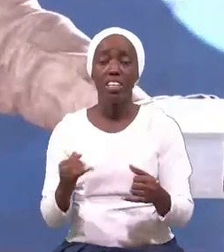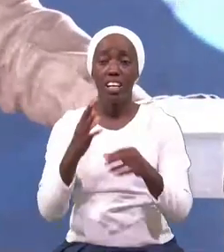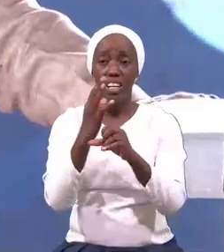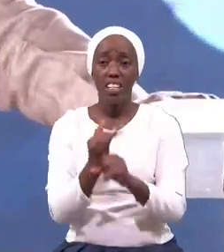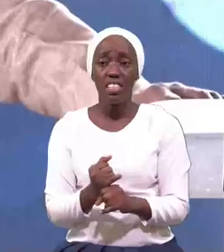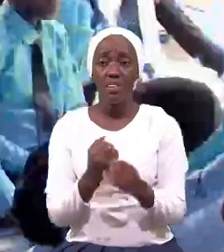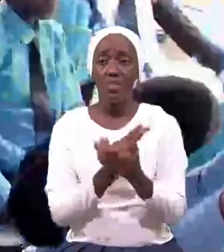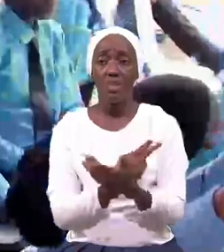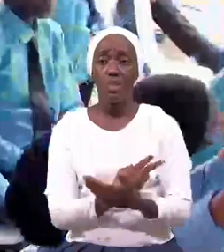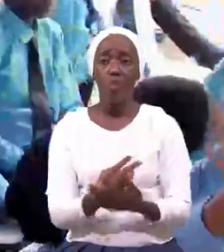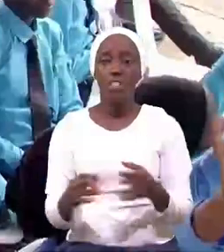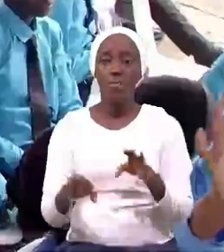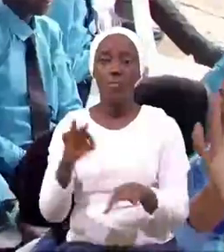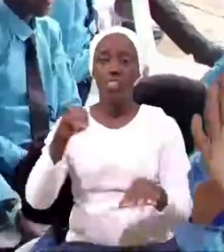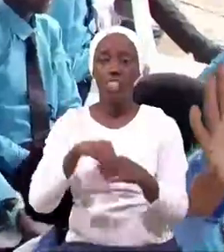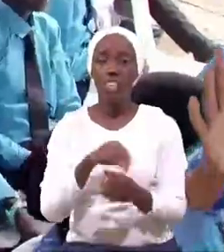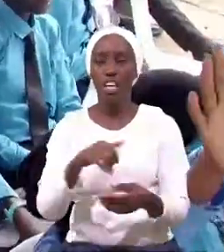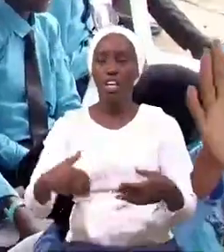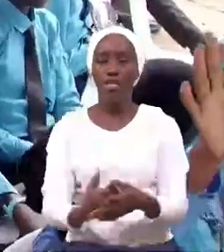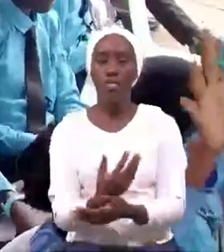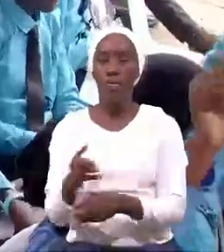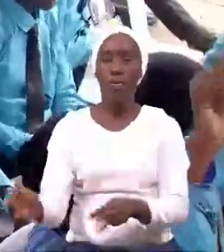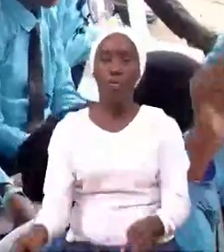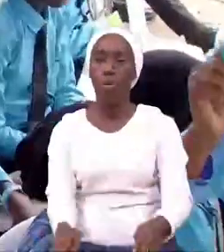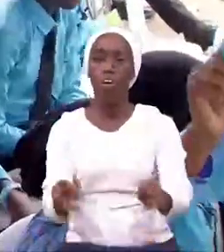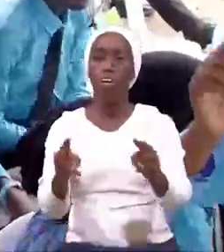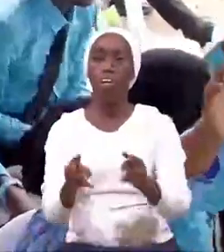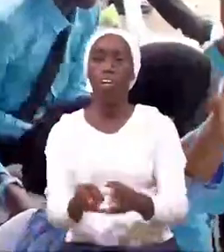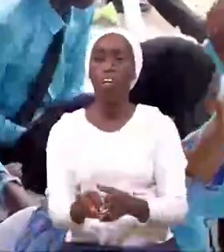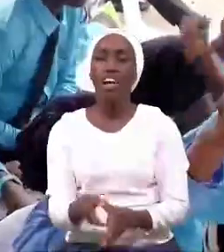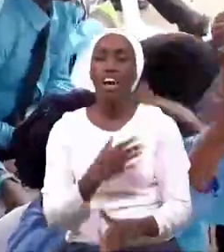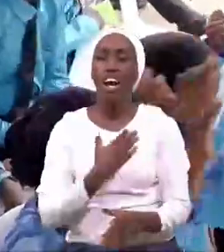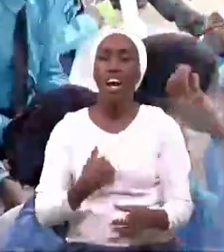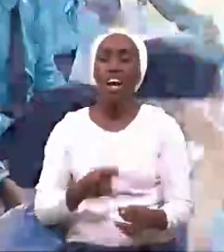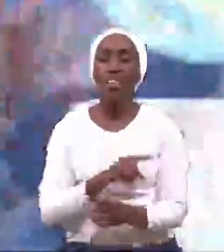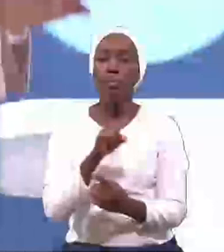Maintenant, ils reçoivent le Saint-Esprit dans une nouvelle dimension.